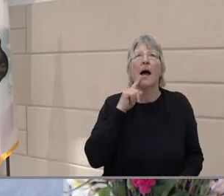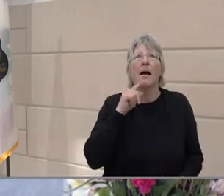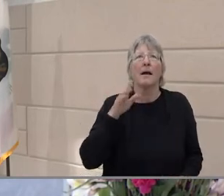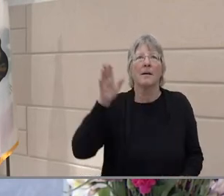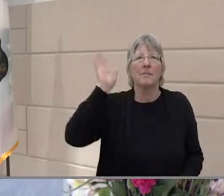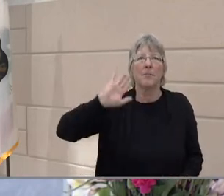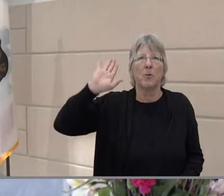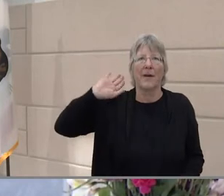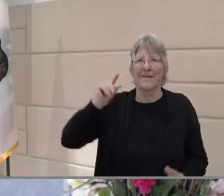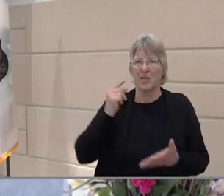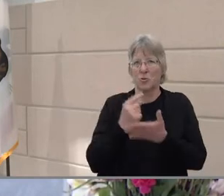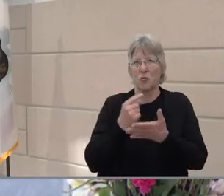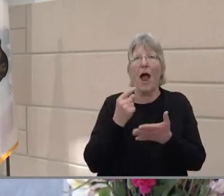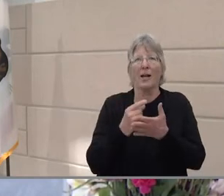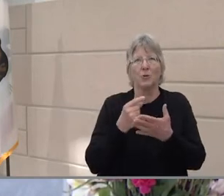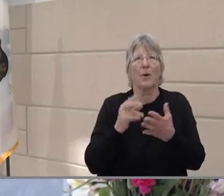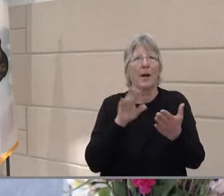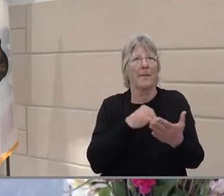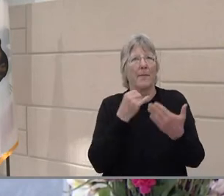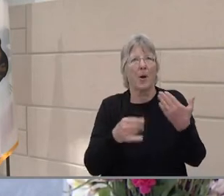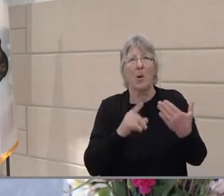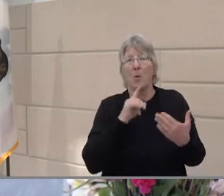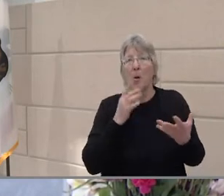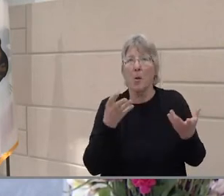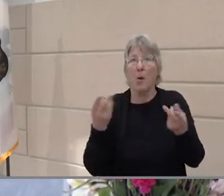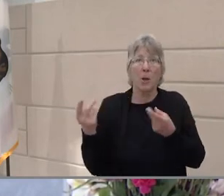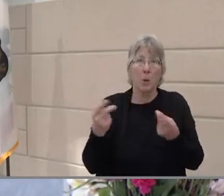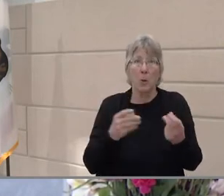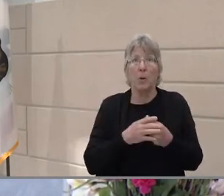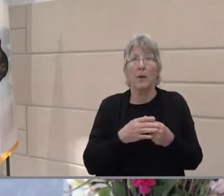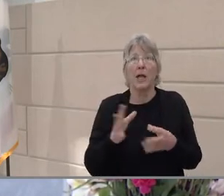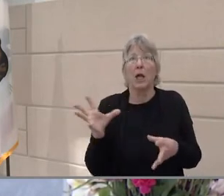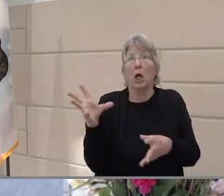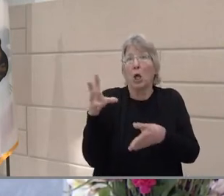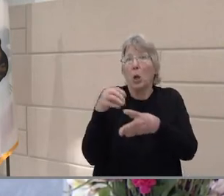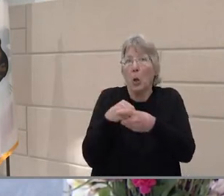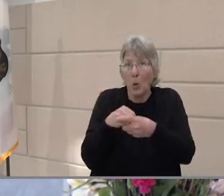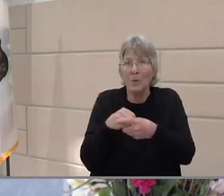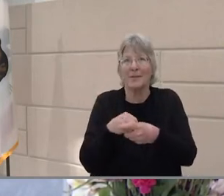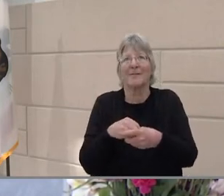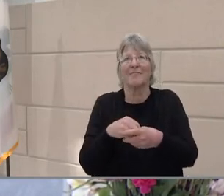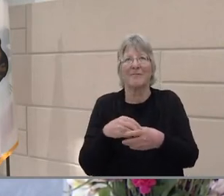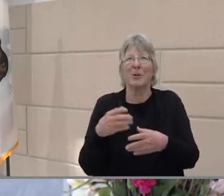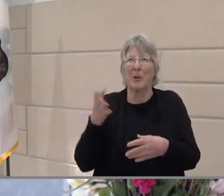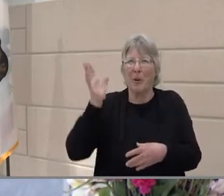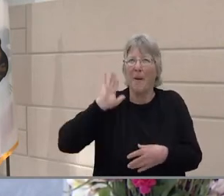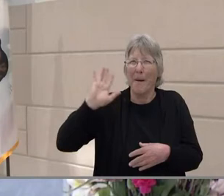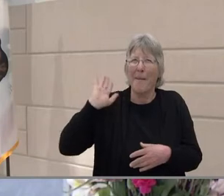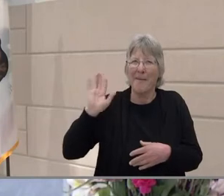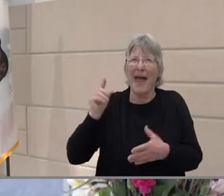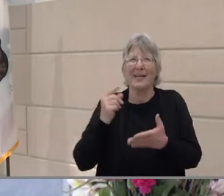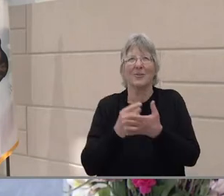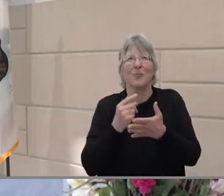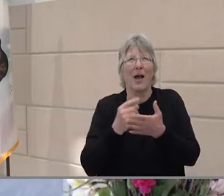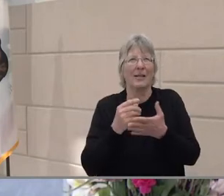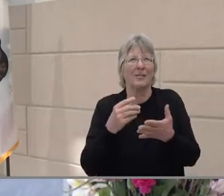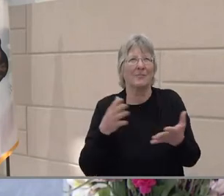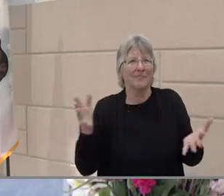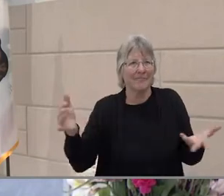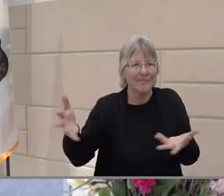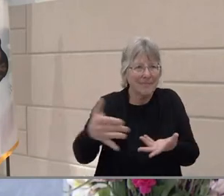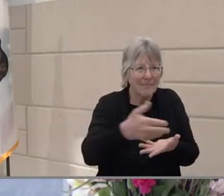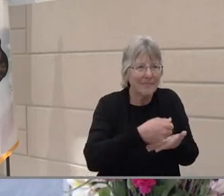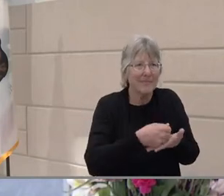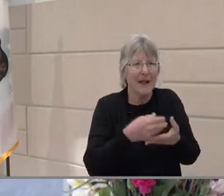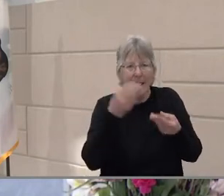ម្លៃហើយយើងចង់បង្កើតឲ្យមានជាកម្មវិធីមួយទៀតសម្រាប់តេទៀងសិស្សដែលបានទទួលការបញ្ចប់សិក្សារួចទៅហើយនោះ